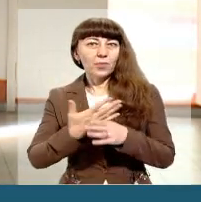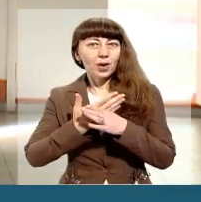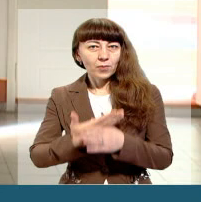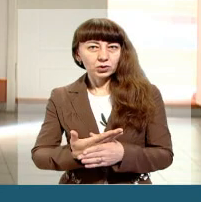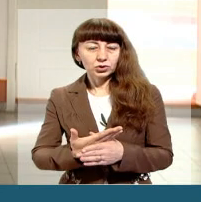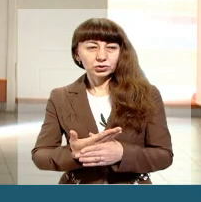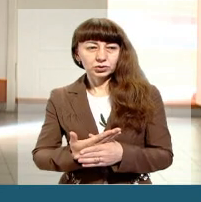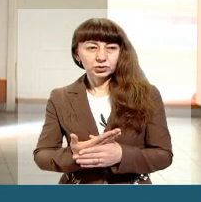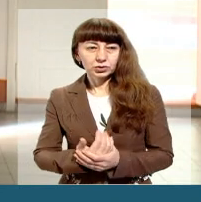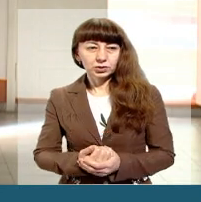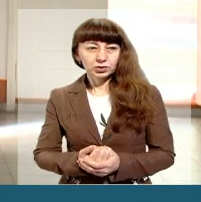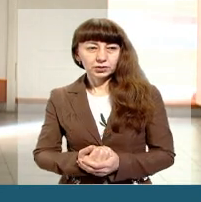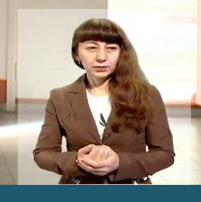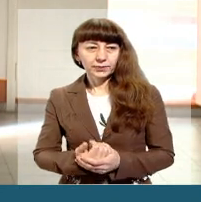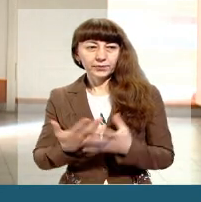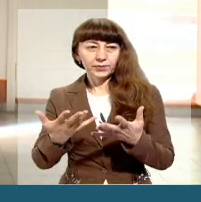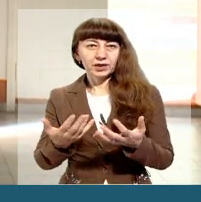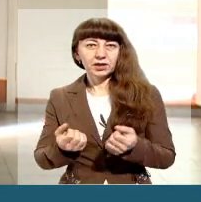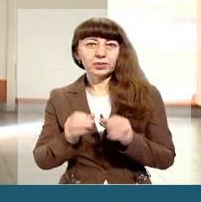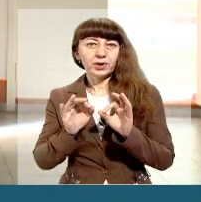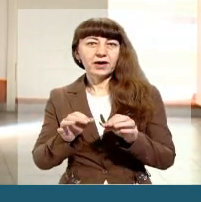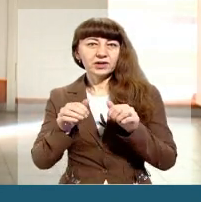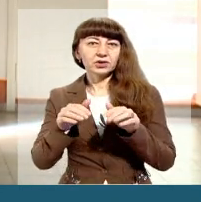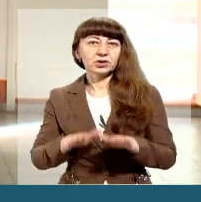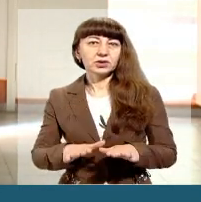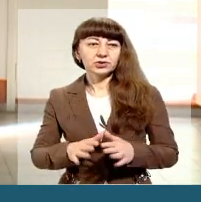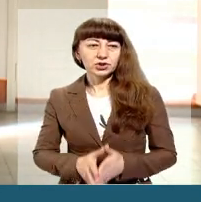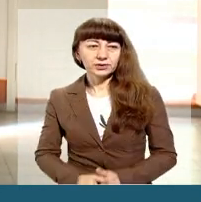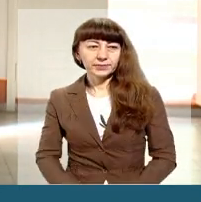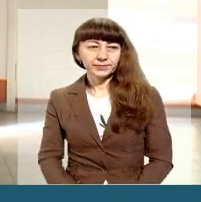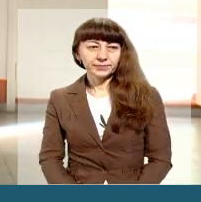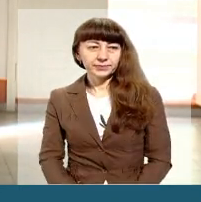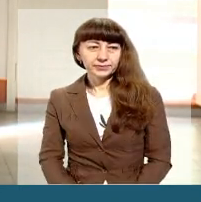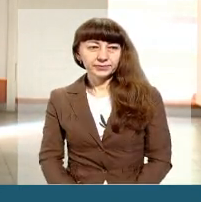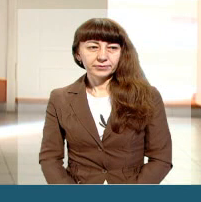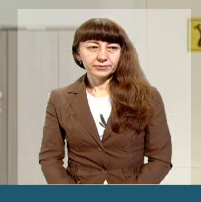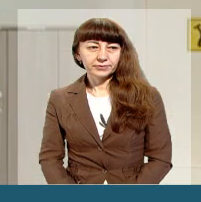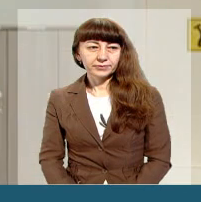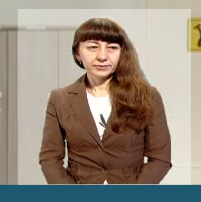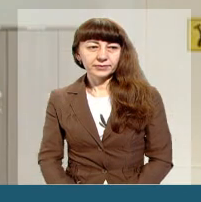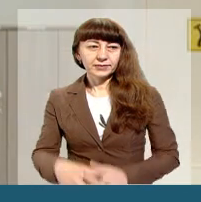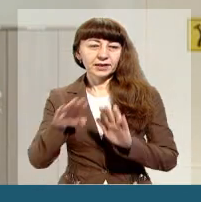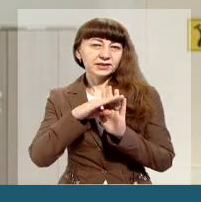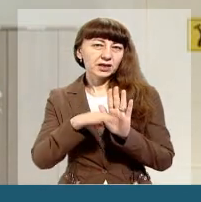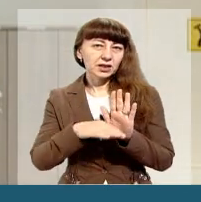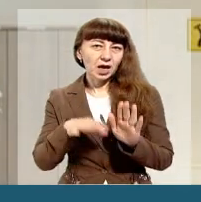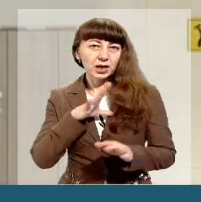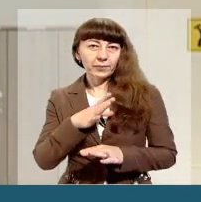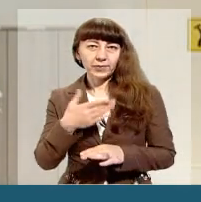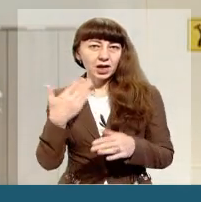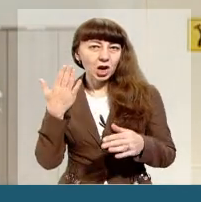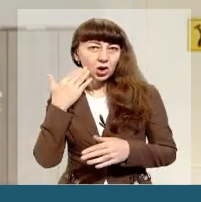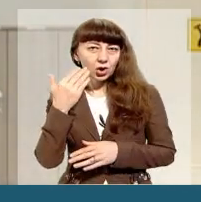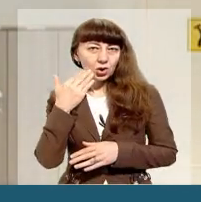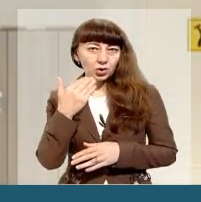для принятия более правильных решений на участках дороги. Задания были в целом несложные,